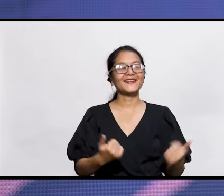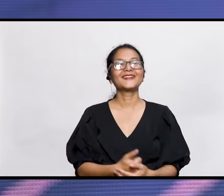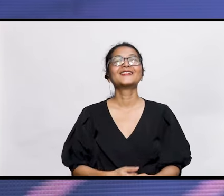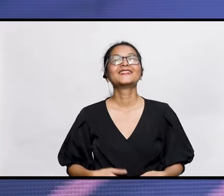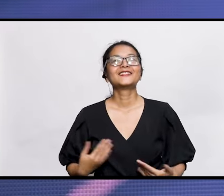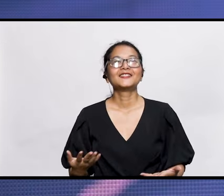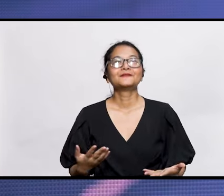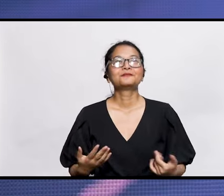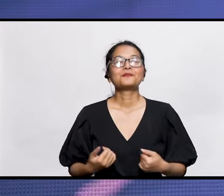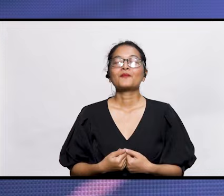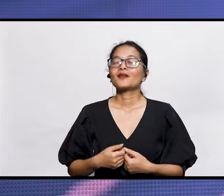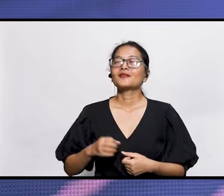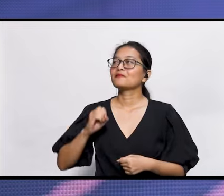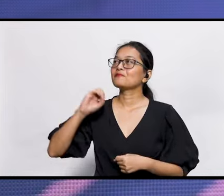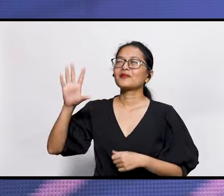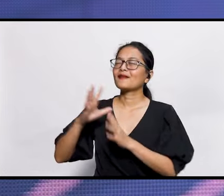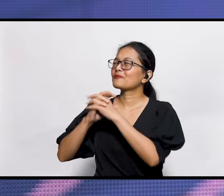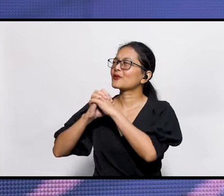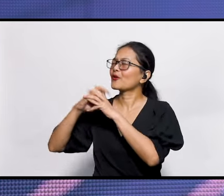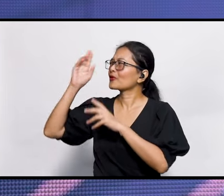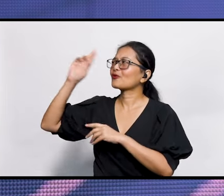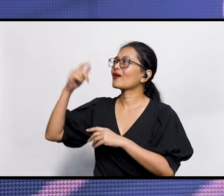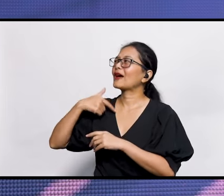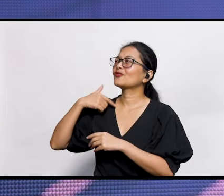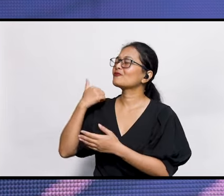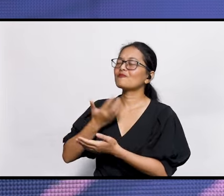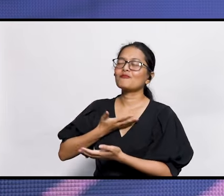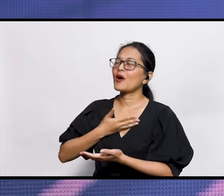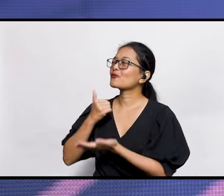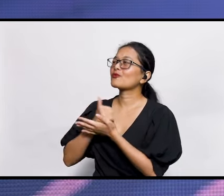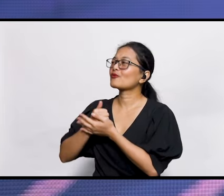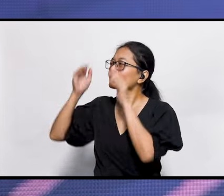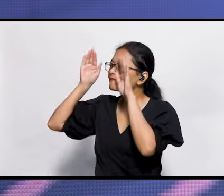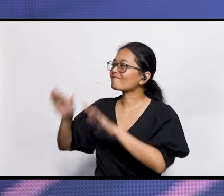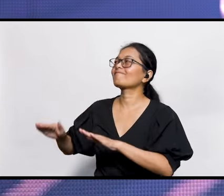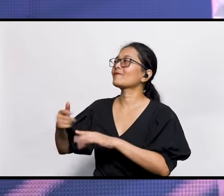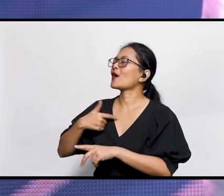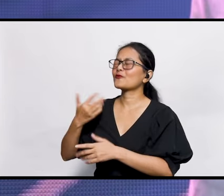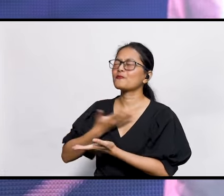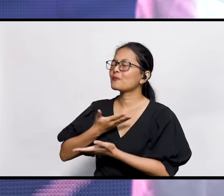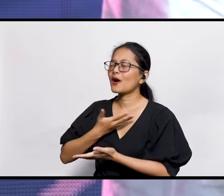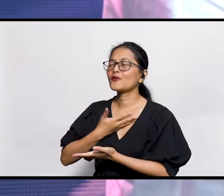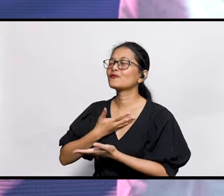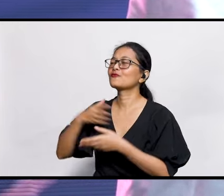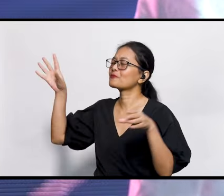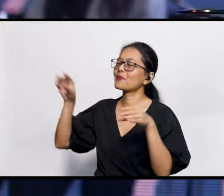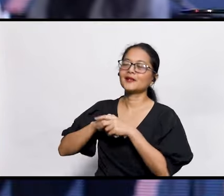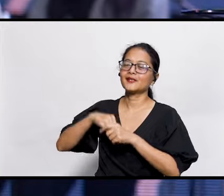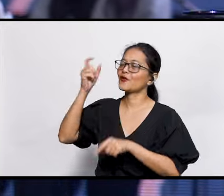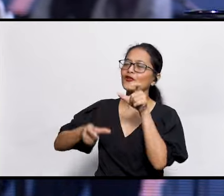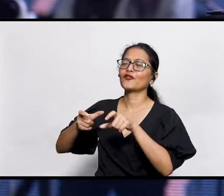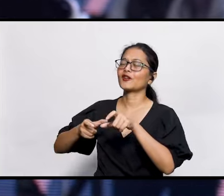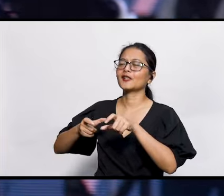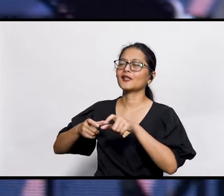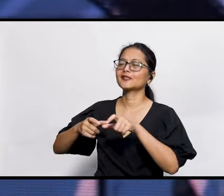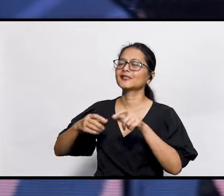ber ber Tuhan aku ggak mau semberon lagi dalam pujian Tuhan aku mau menjadi bagian daripada tentaramu Tuhan aku mau jadi bagian orang-orang yang